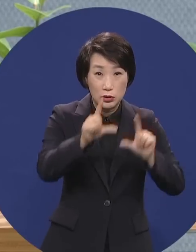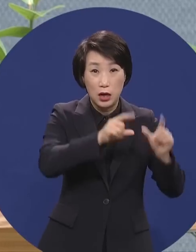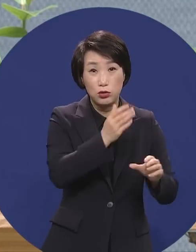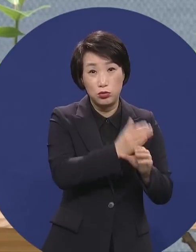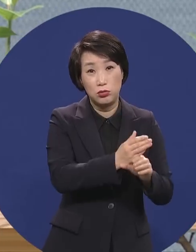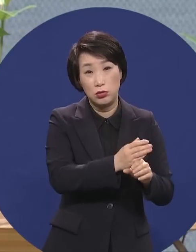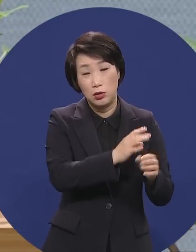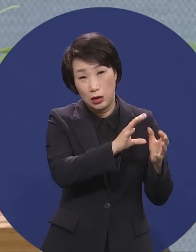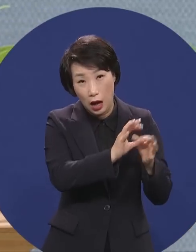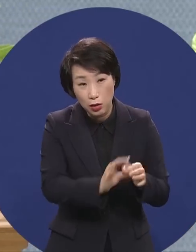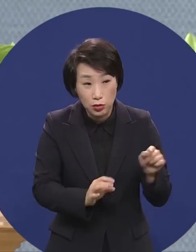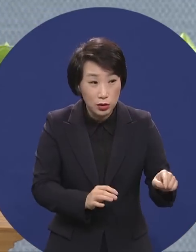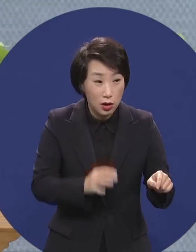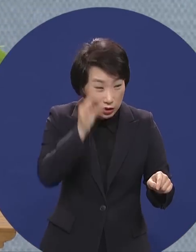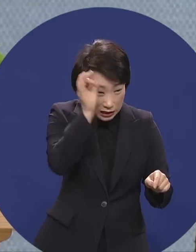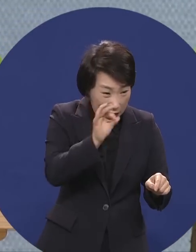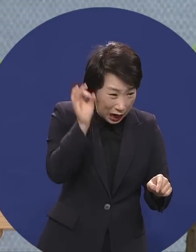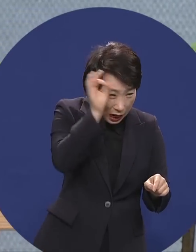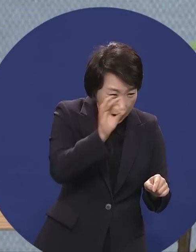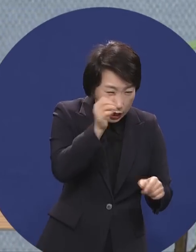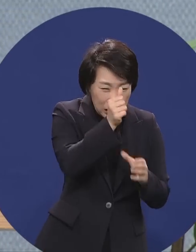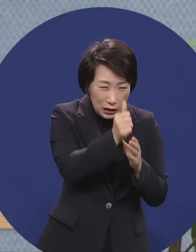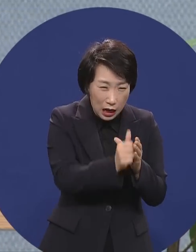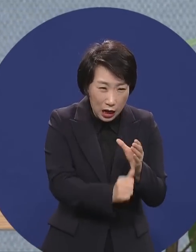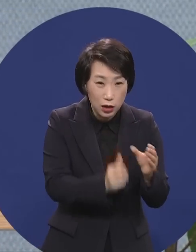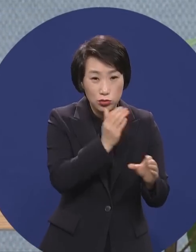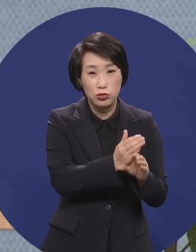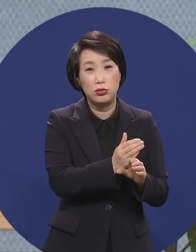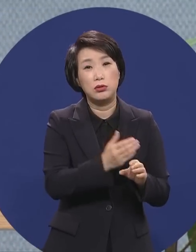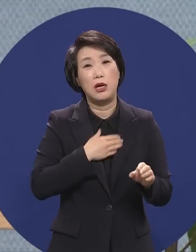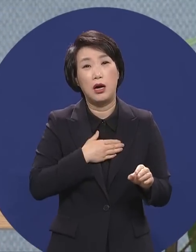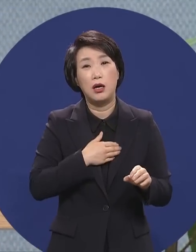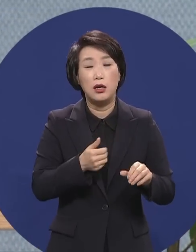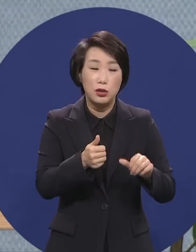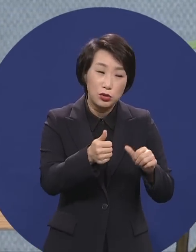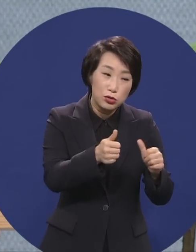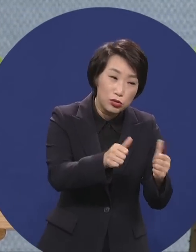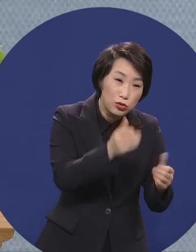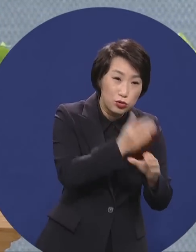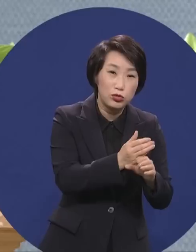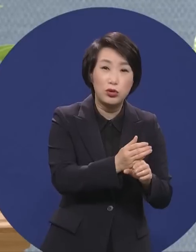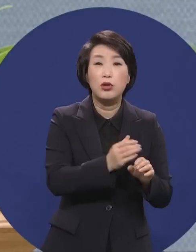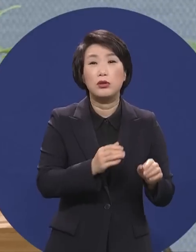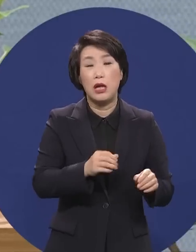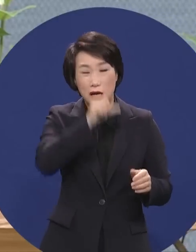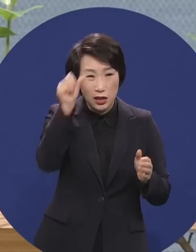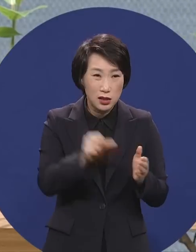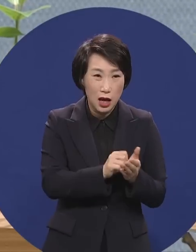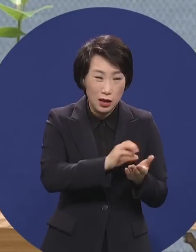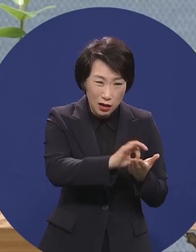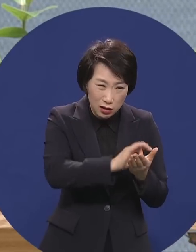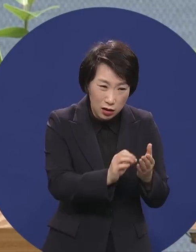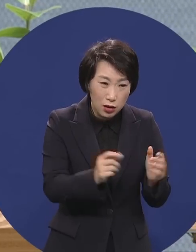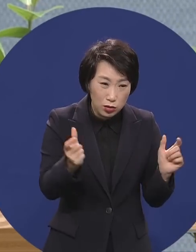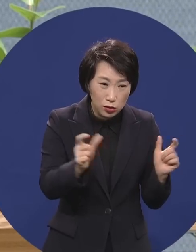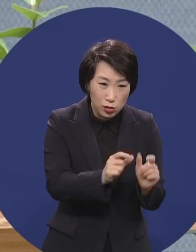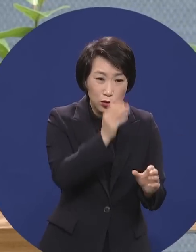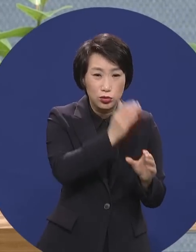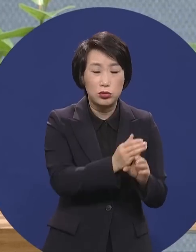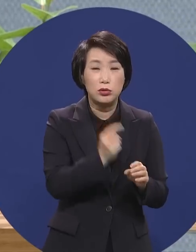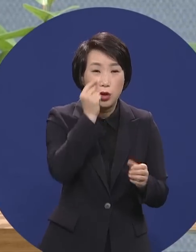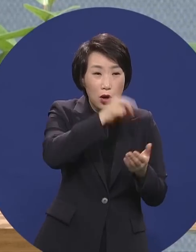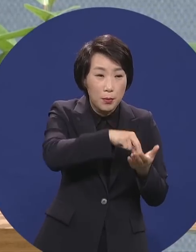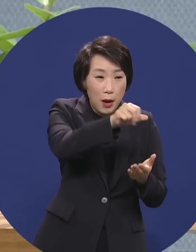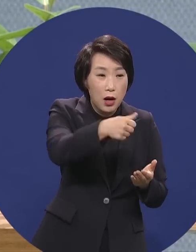계속 그것을 추구하며 타락하고 있는, 죽어가고 있는, 낭비하고 있는, 방탕하고 있는